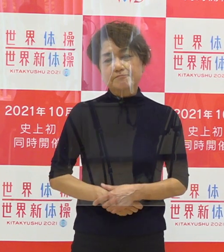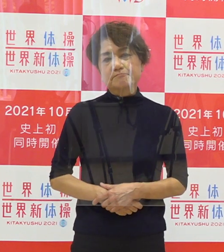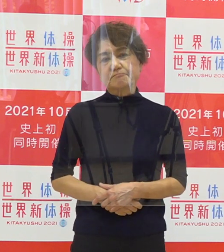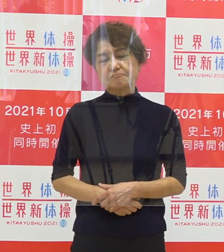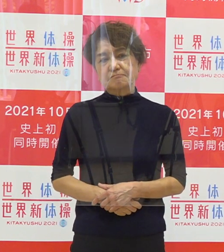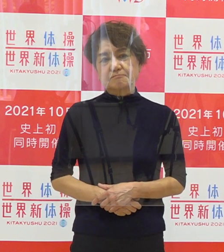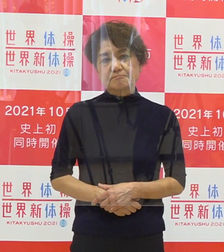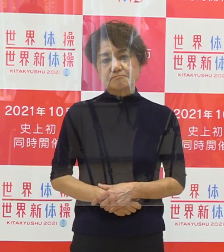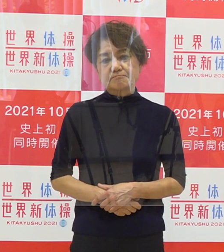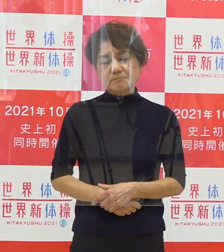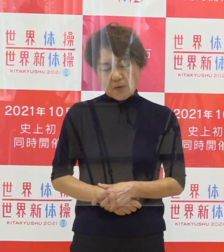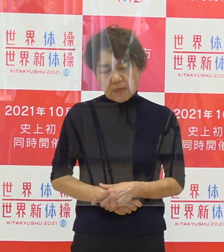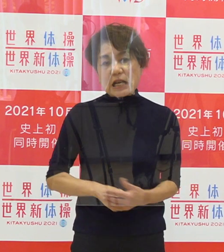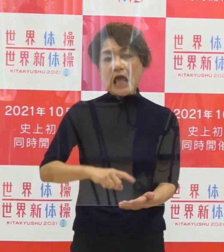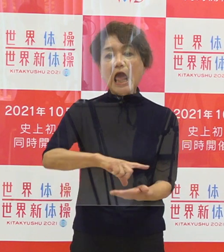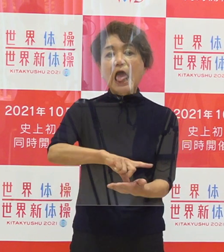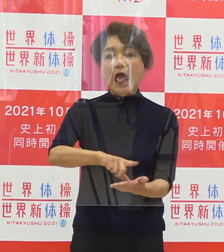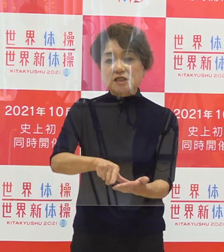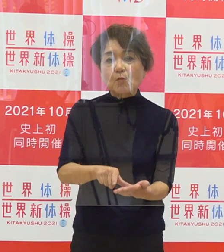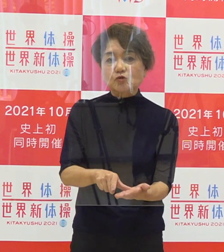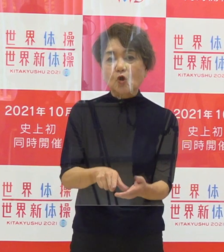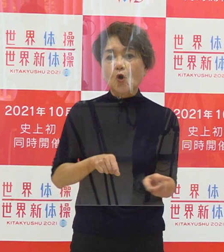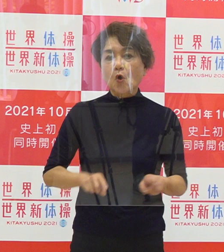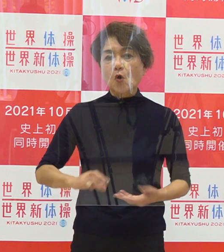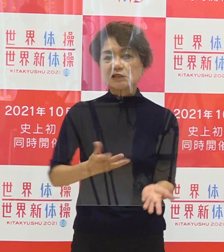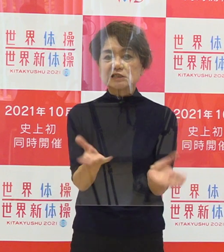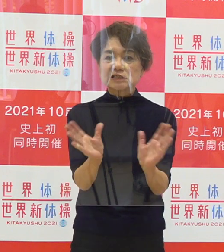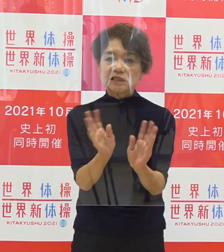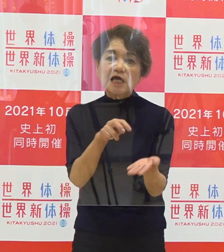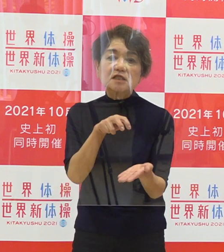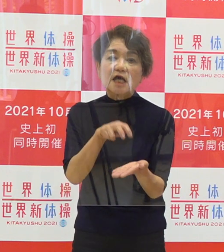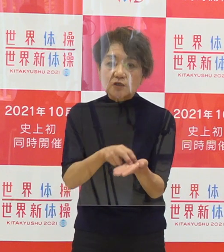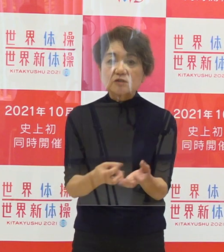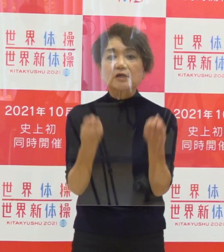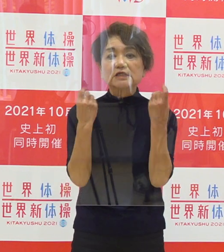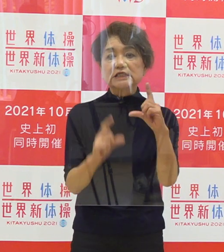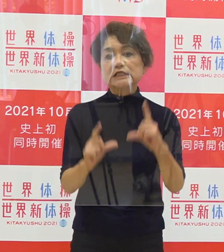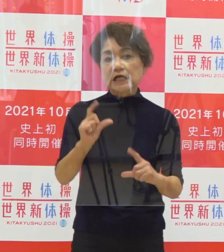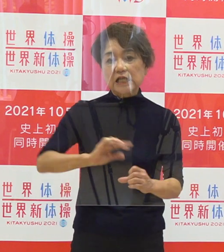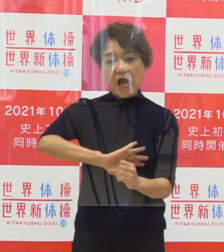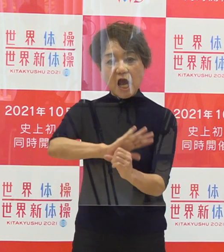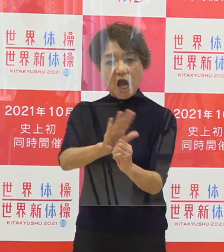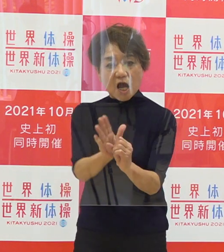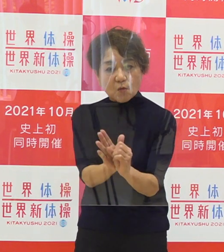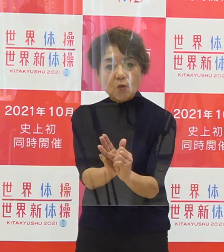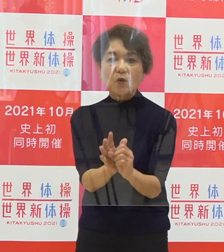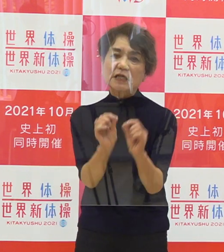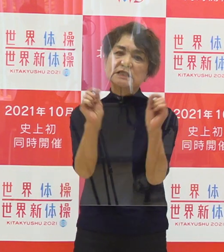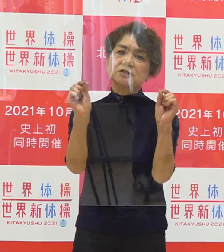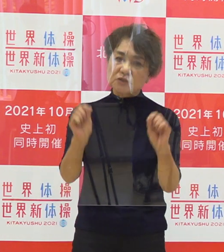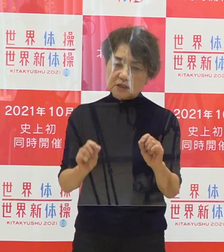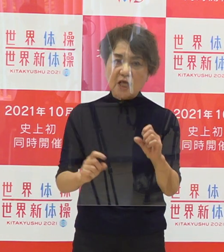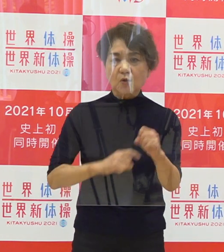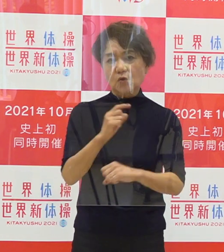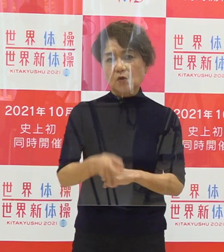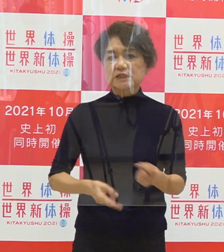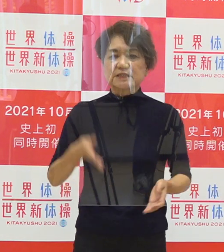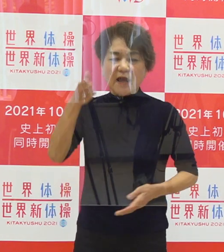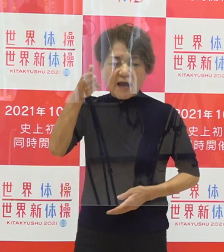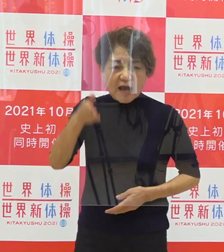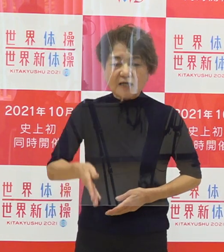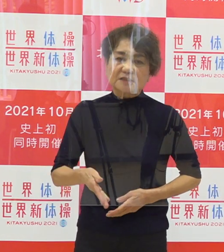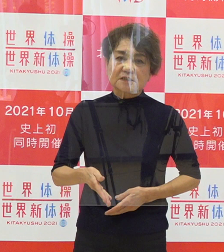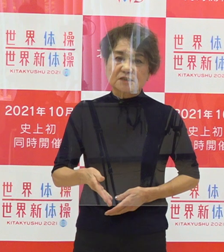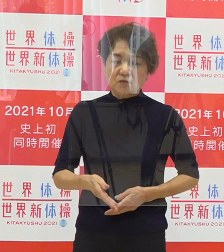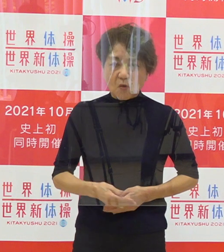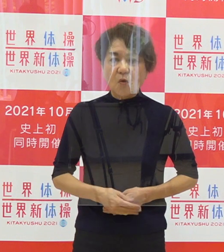ぱり地元自治体としてはですね、新型コロナについてですね、この1年半の、